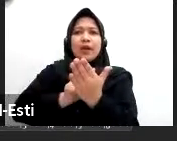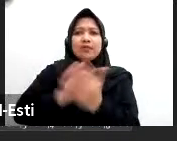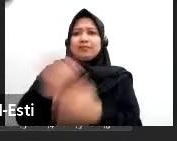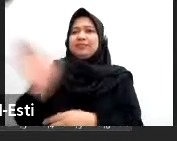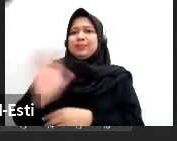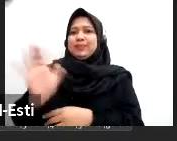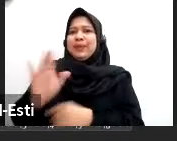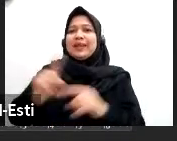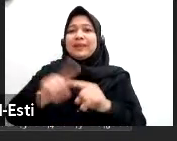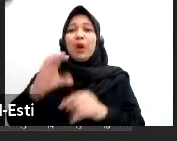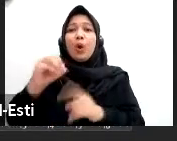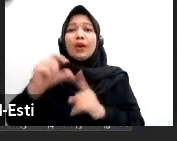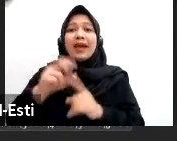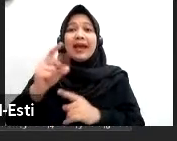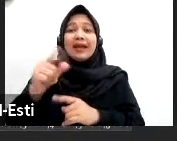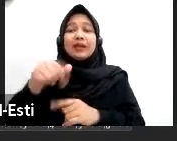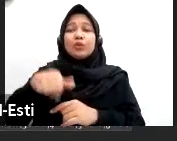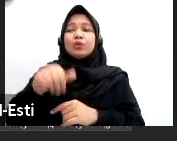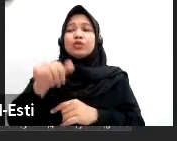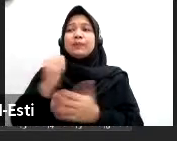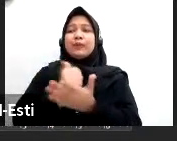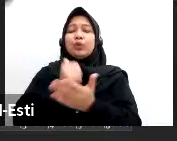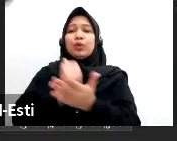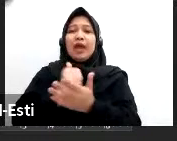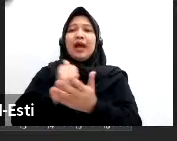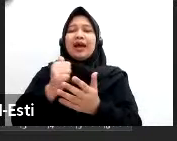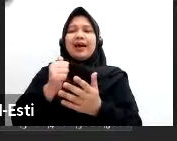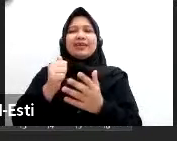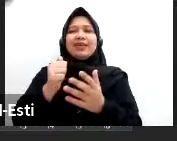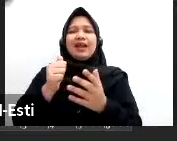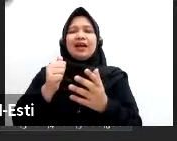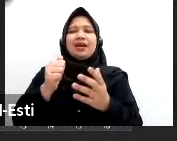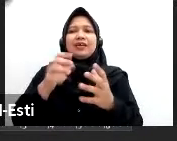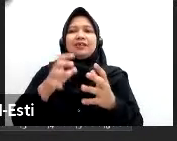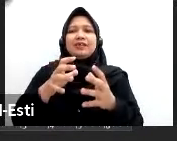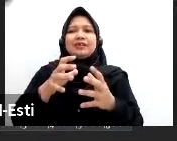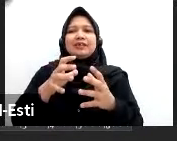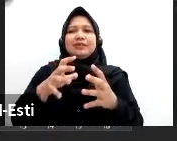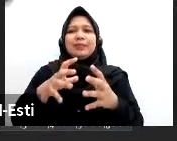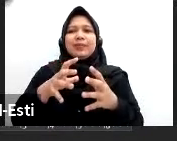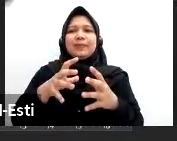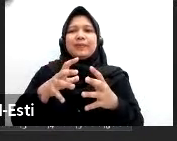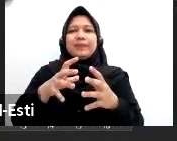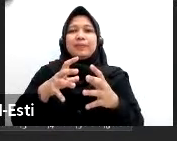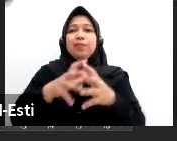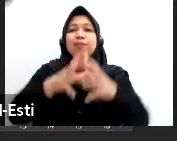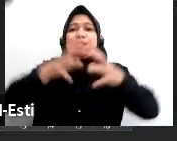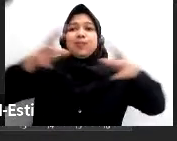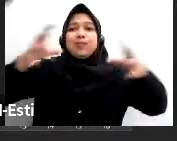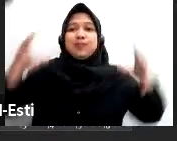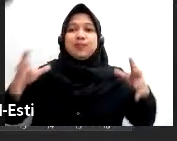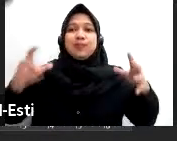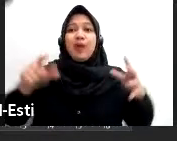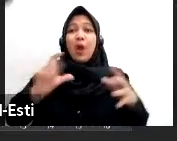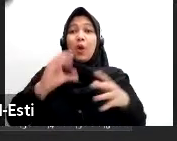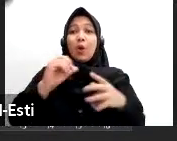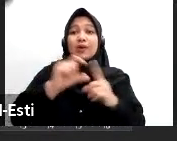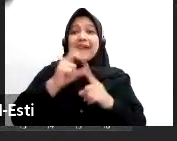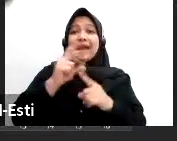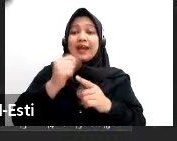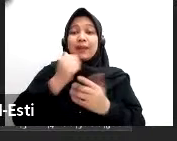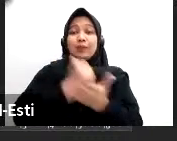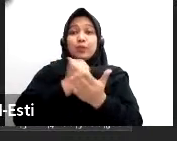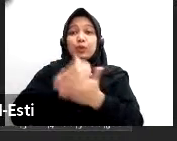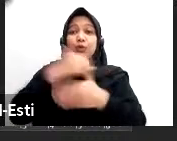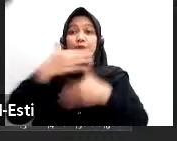menjadi suatu objek data dijemput yang besar yang akan akan dapat kita miliki kalau dia ini kita laksanakan karena